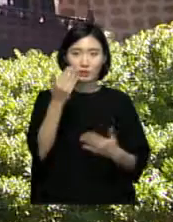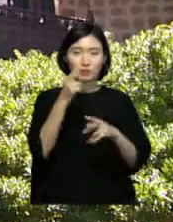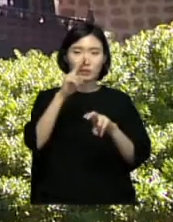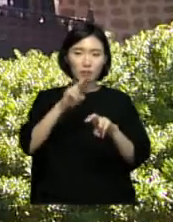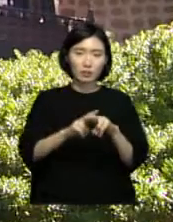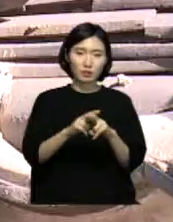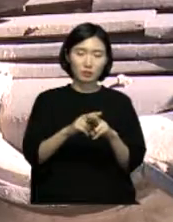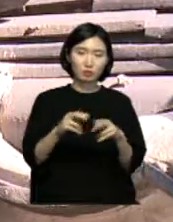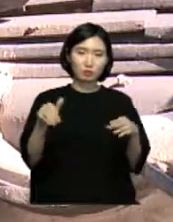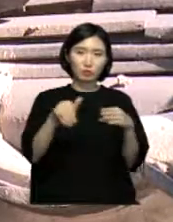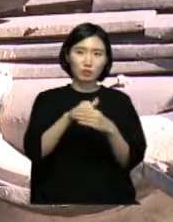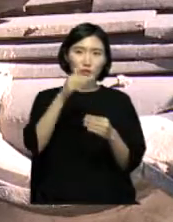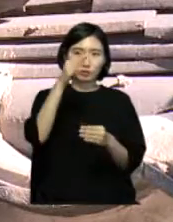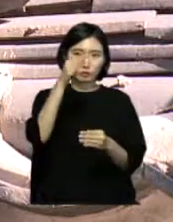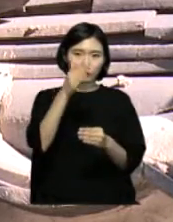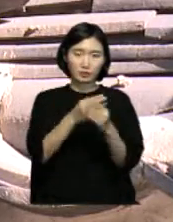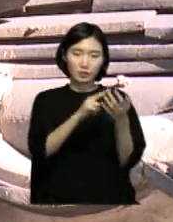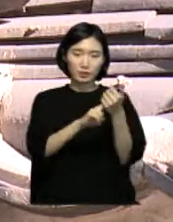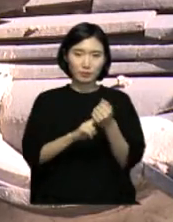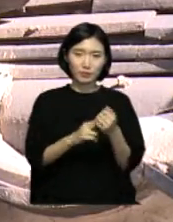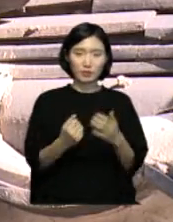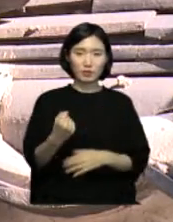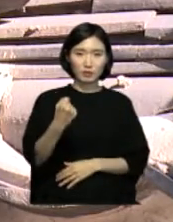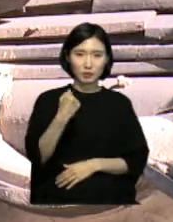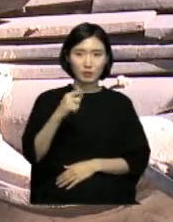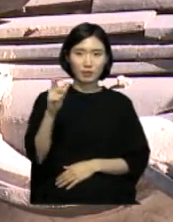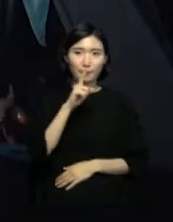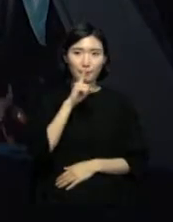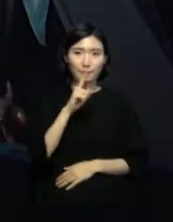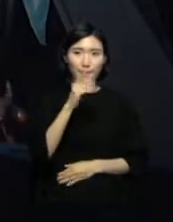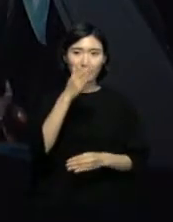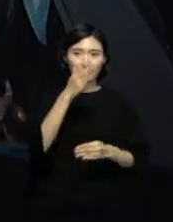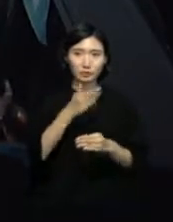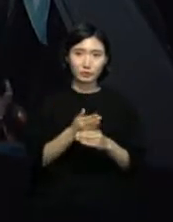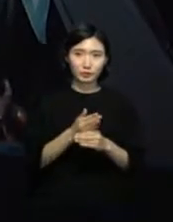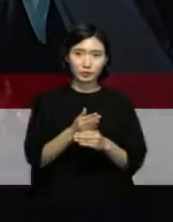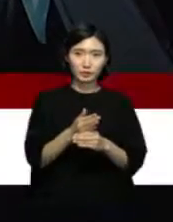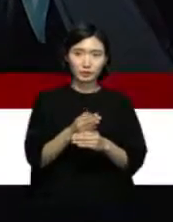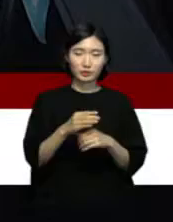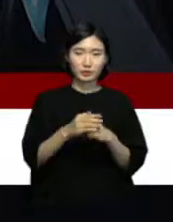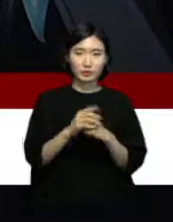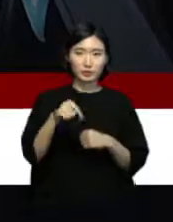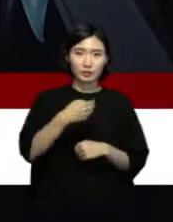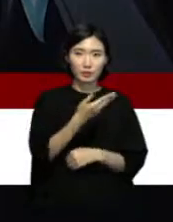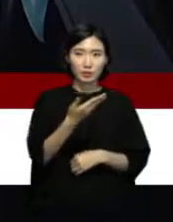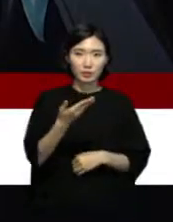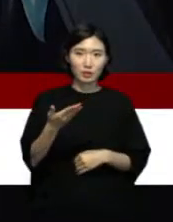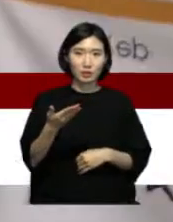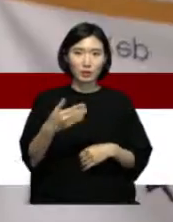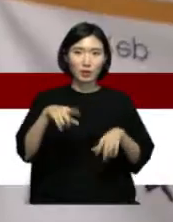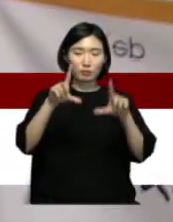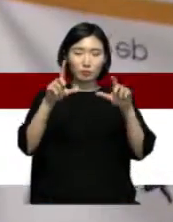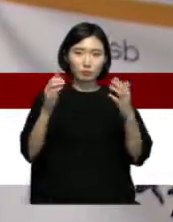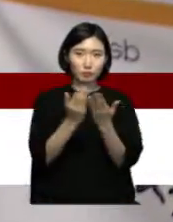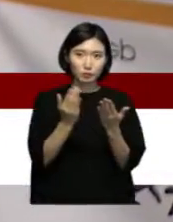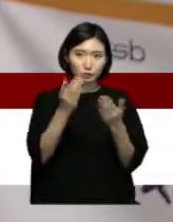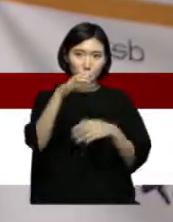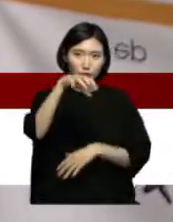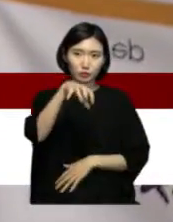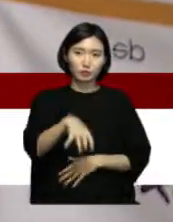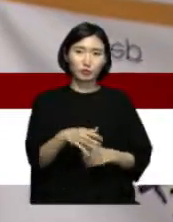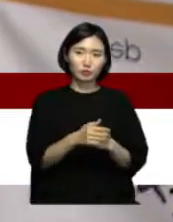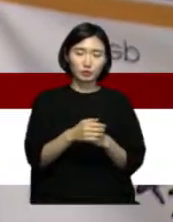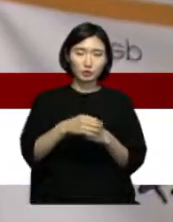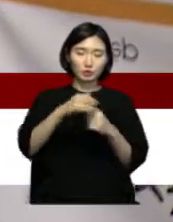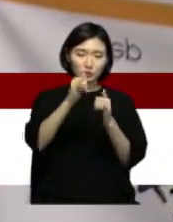문화 중심으로서의 잠재력을 강조했습니다. 이어진 발제에서 강북구는 동북 4구의 역사와 생태